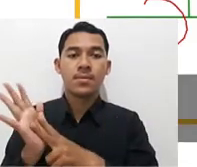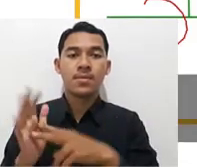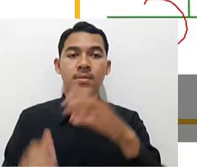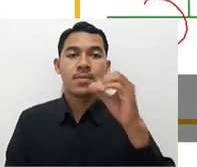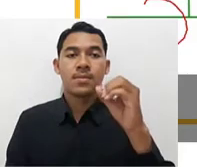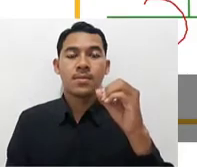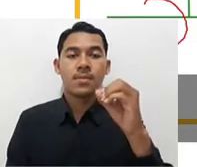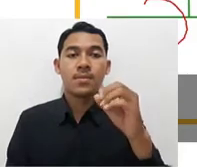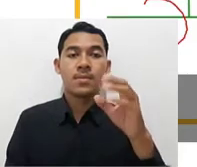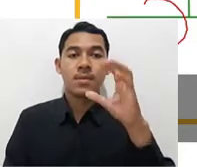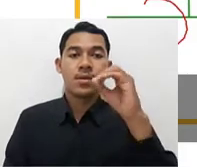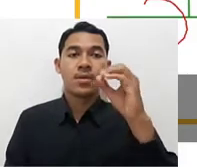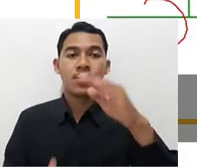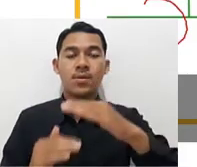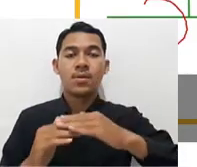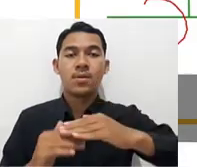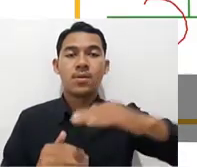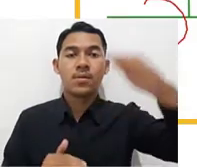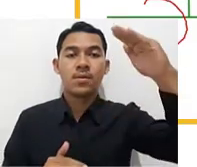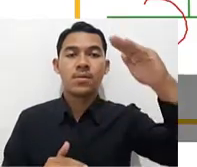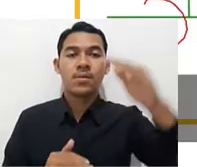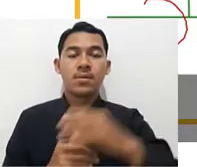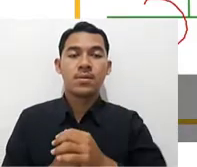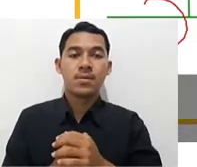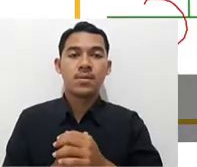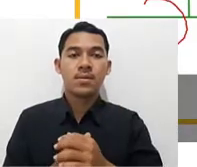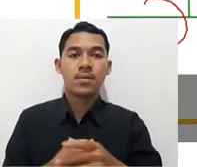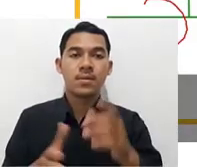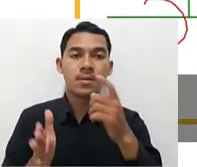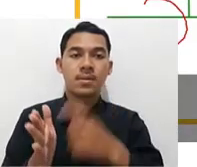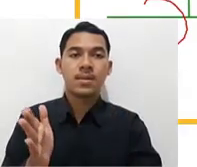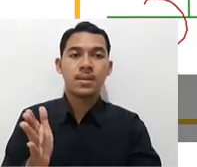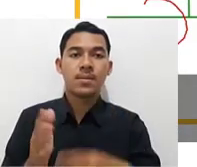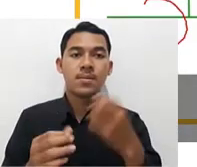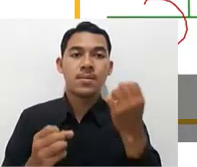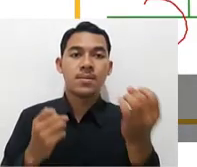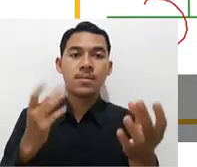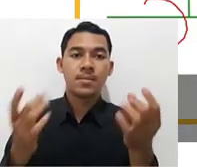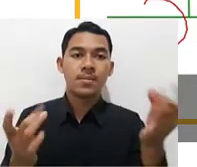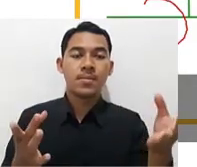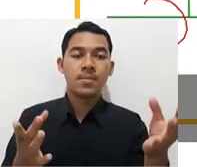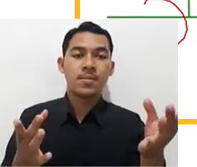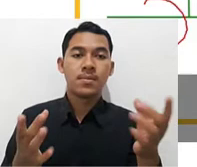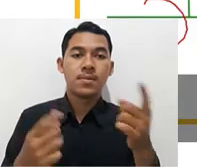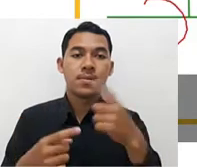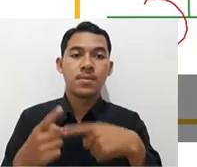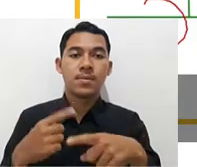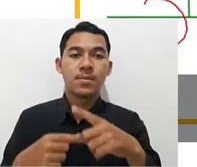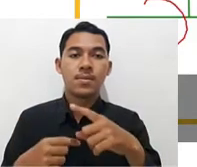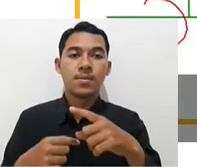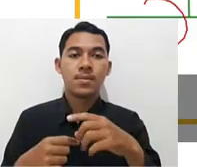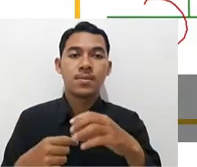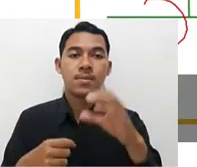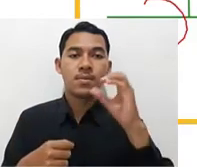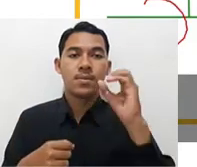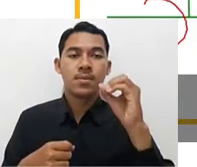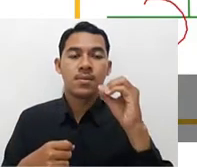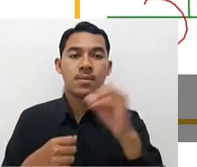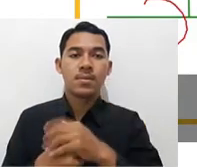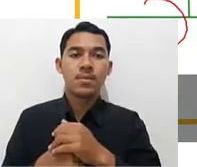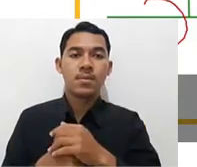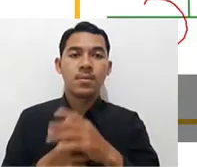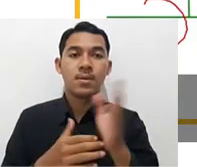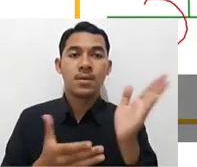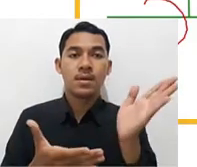kan pasti 0 kan. Sehingga ntar memori dari masing-masing flip-flop ini bakal berubah jadi 0 lagi gitu. Jadi itu fungsi dari siapa si